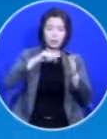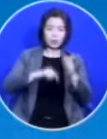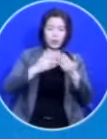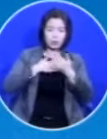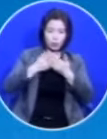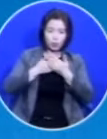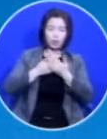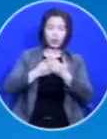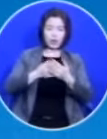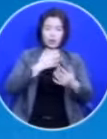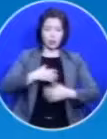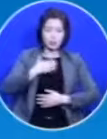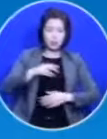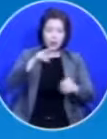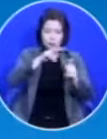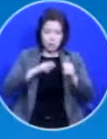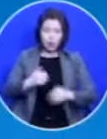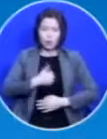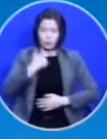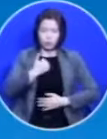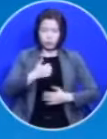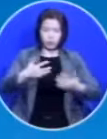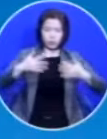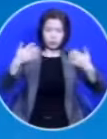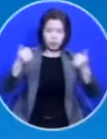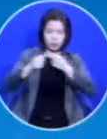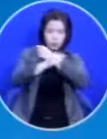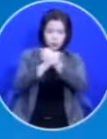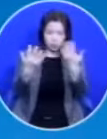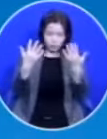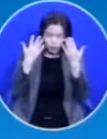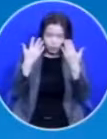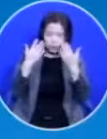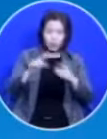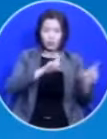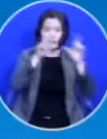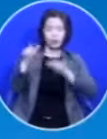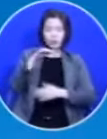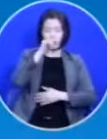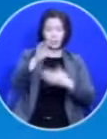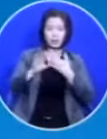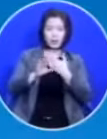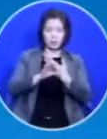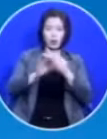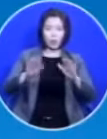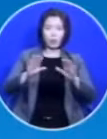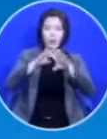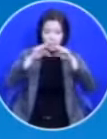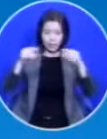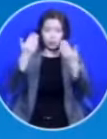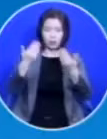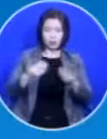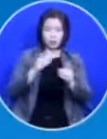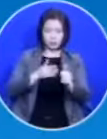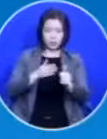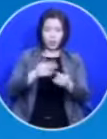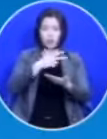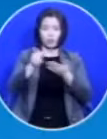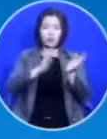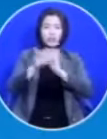염 미과 분노의 감옥 속에 만약에 살고 있다면 오늘 해결 받으세요 주 예수님을